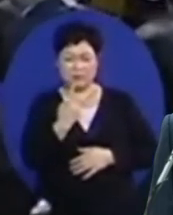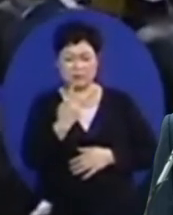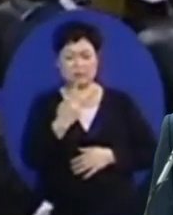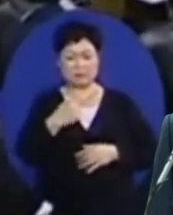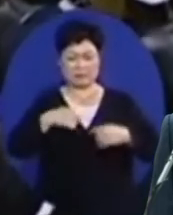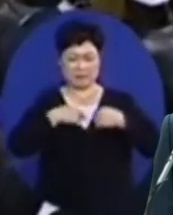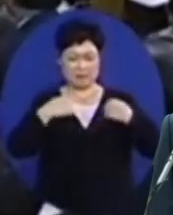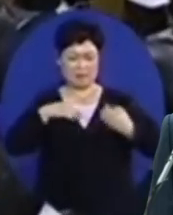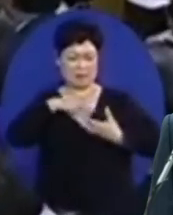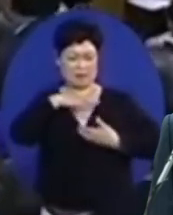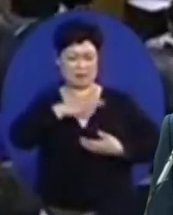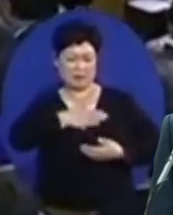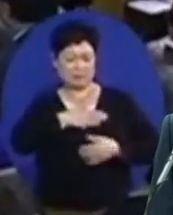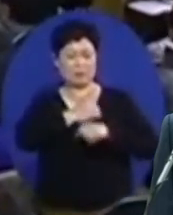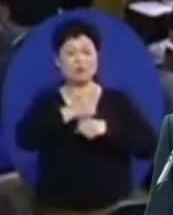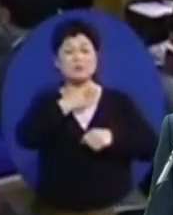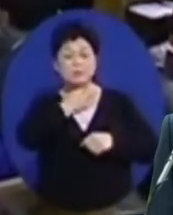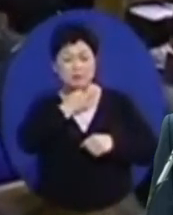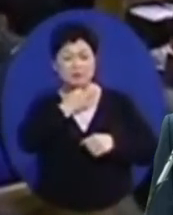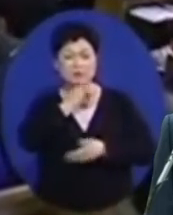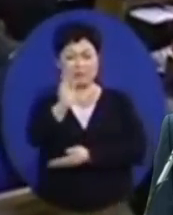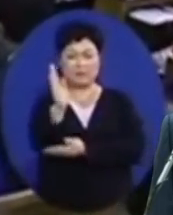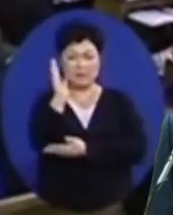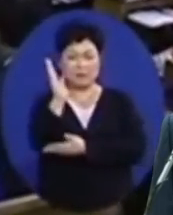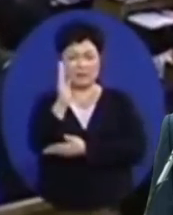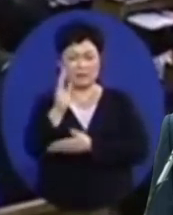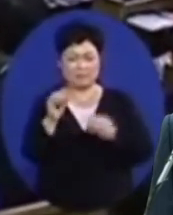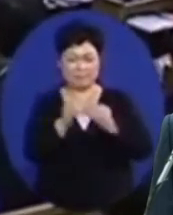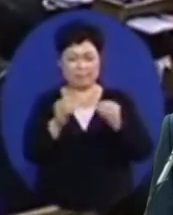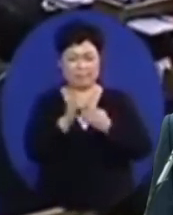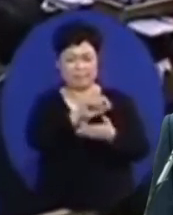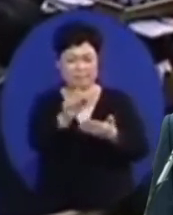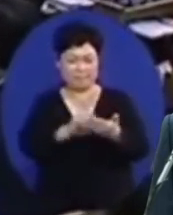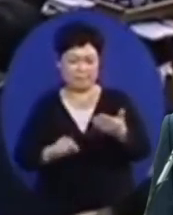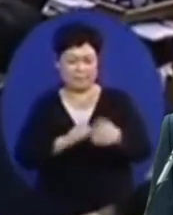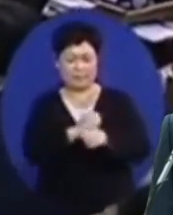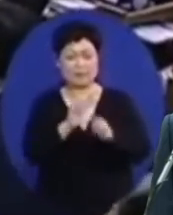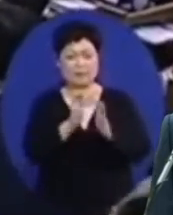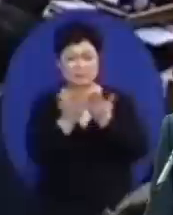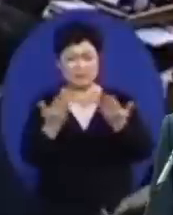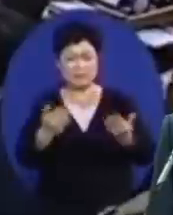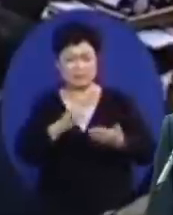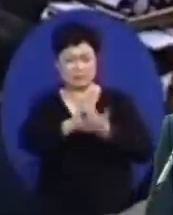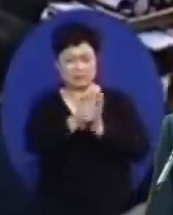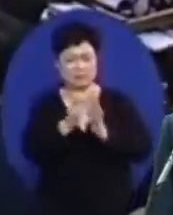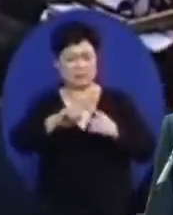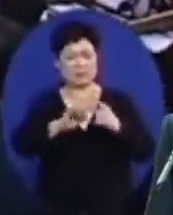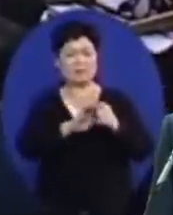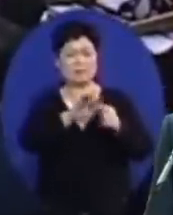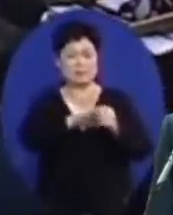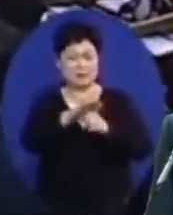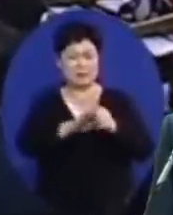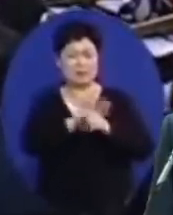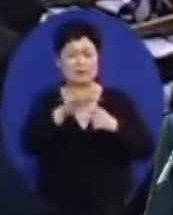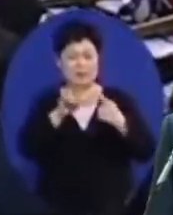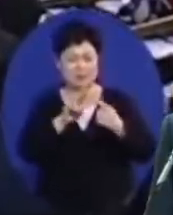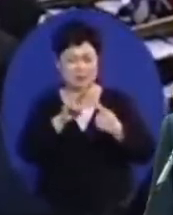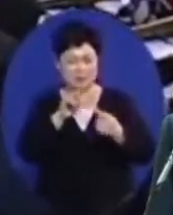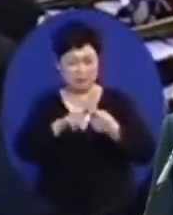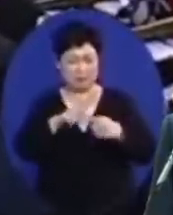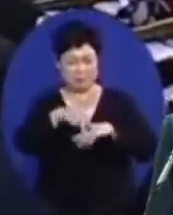제목으로 자전적인 이야기를 썼습니다. 이 책은 주로 자식에 대한 사랑과 염려의 마음을